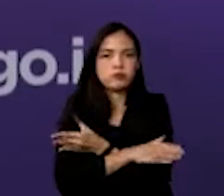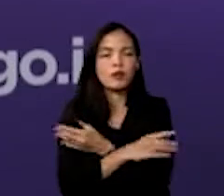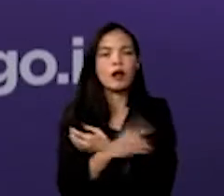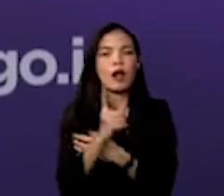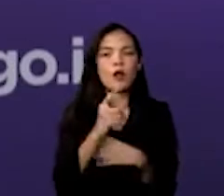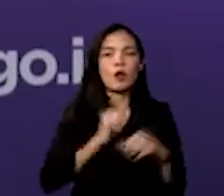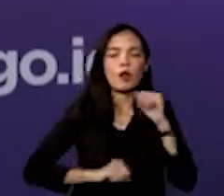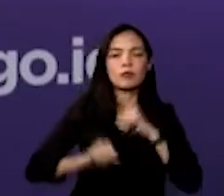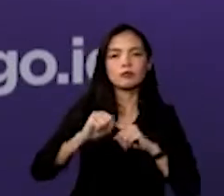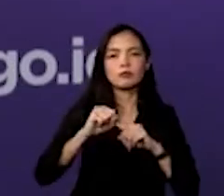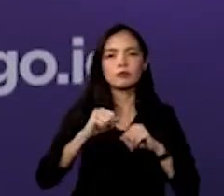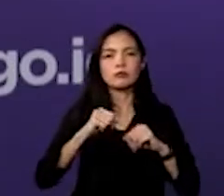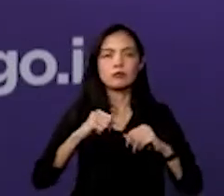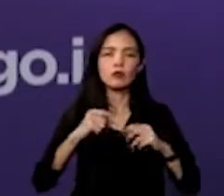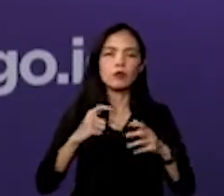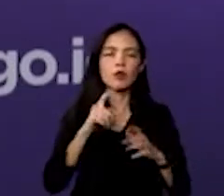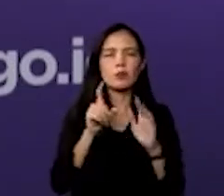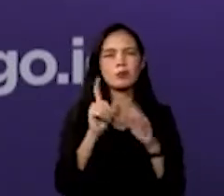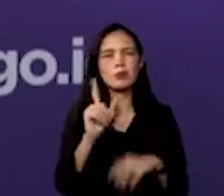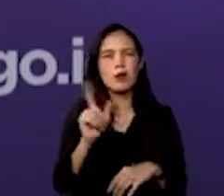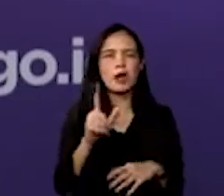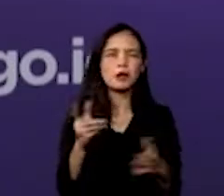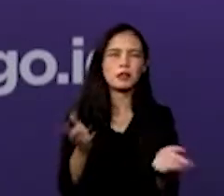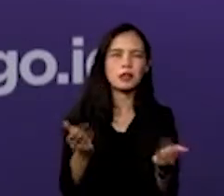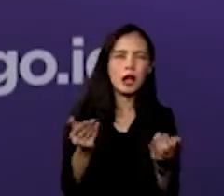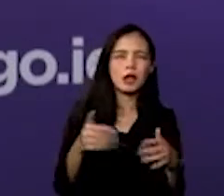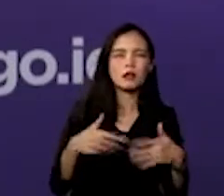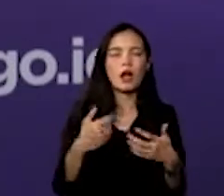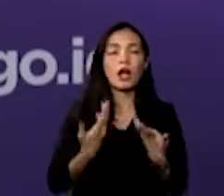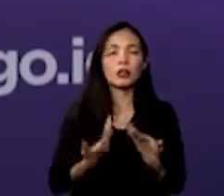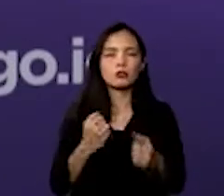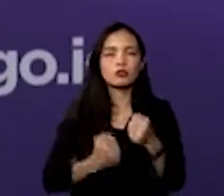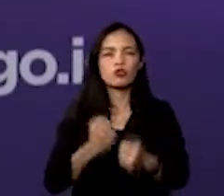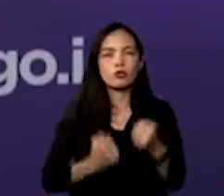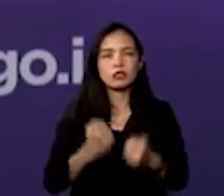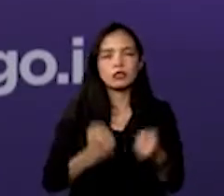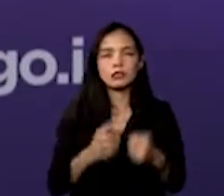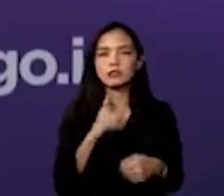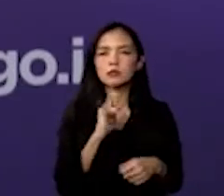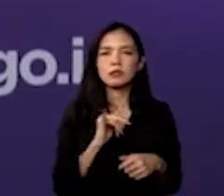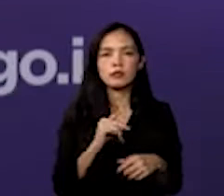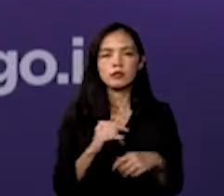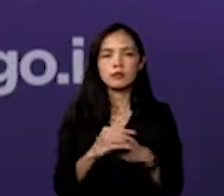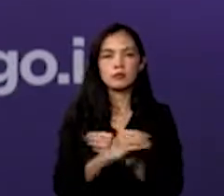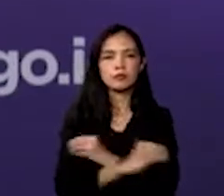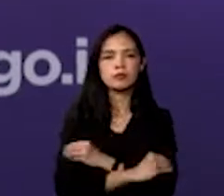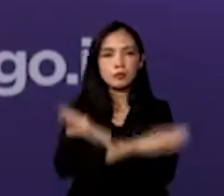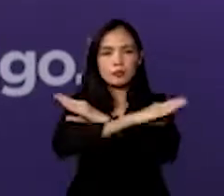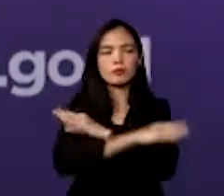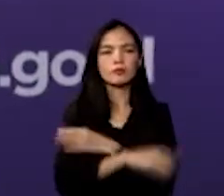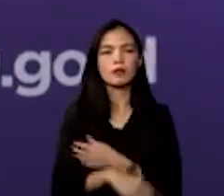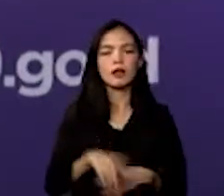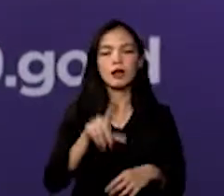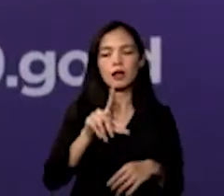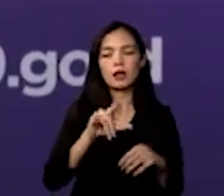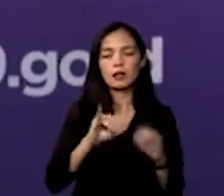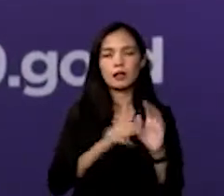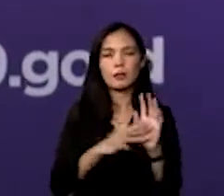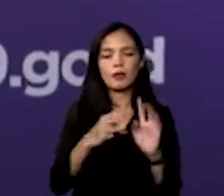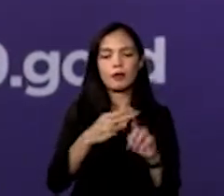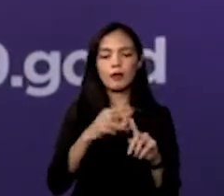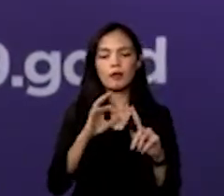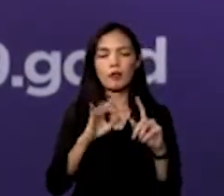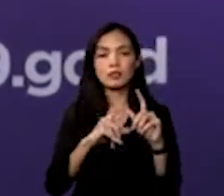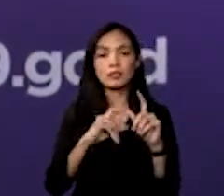bergerak joging-joging itu daya tahan naik jumlah sel darah putih limfositnya naik jadi